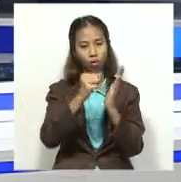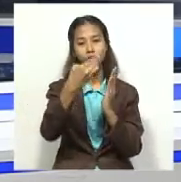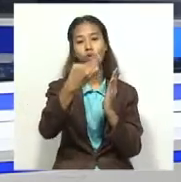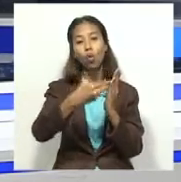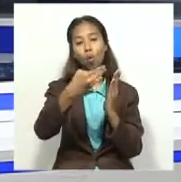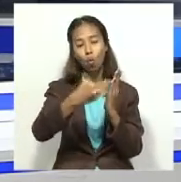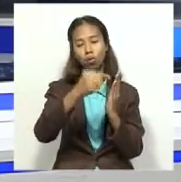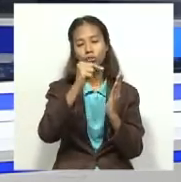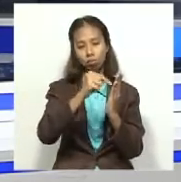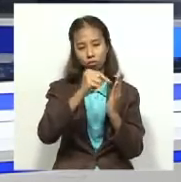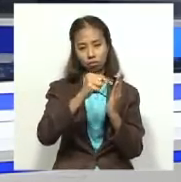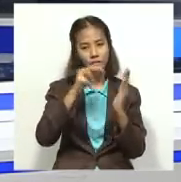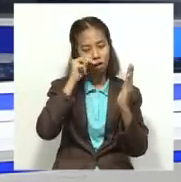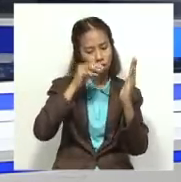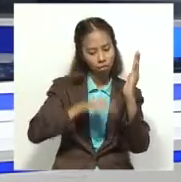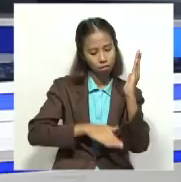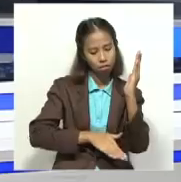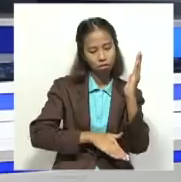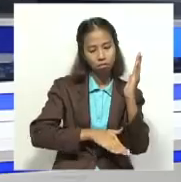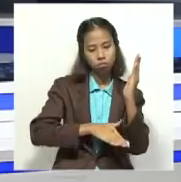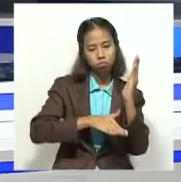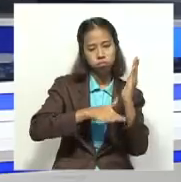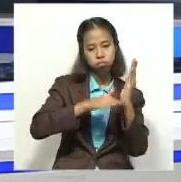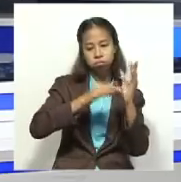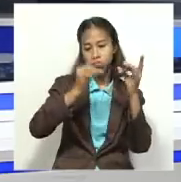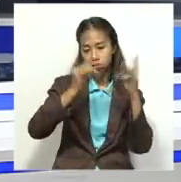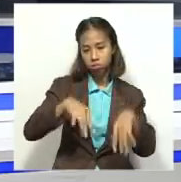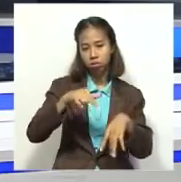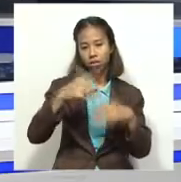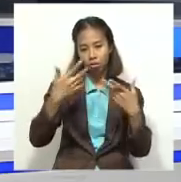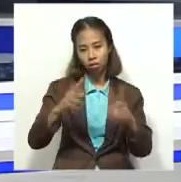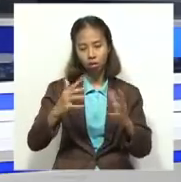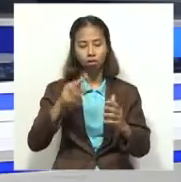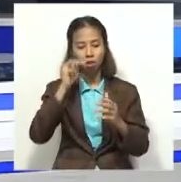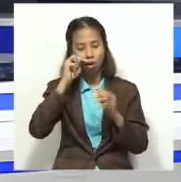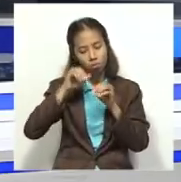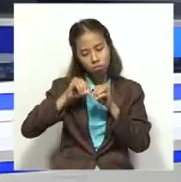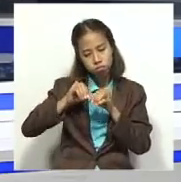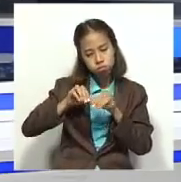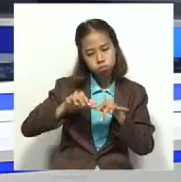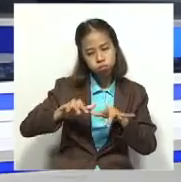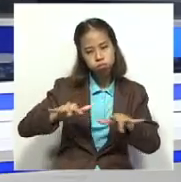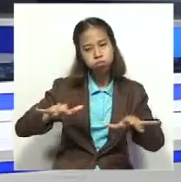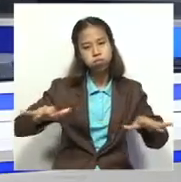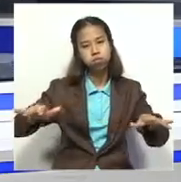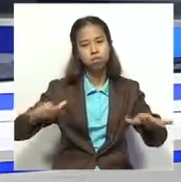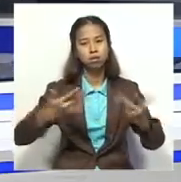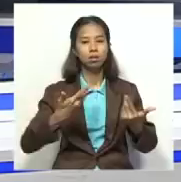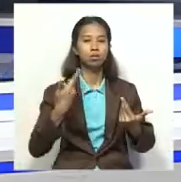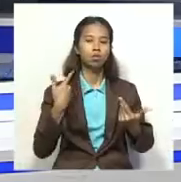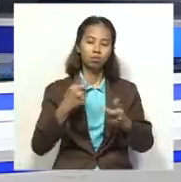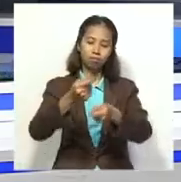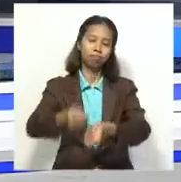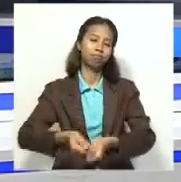อยู่ในระดับที่เรียกว่าเกินวิกฤตแล้วนะคะแล้วก็ได้หนุนเข้าลำน้ำห้วยสาขาล้นตลิ่งเข้าท่วมพื้น